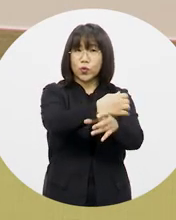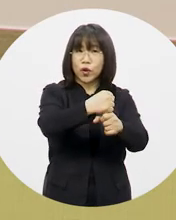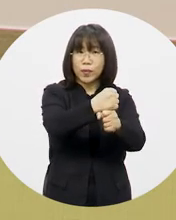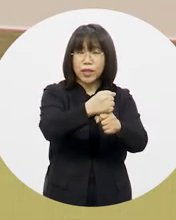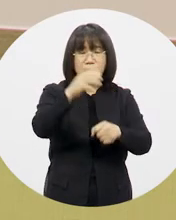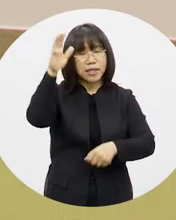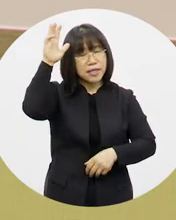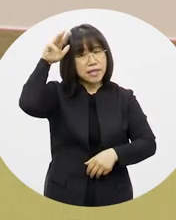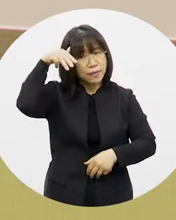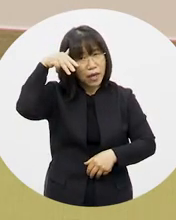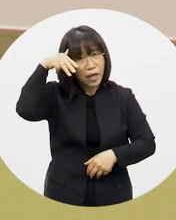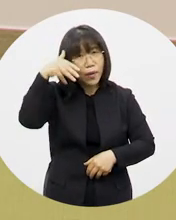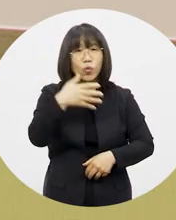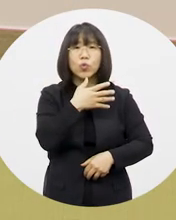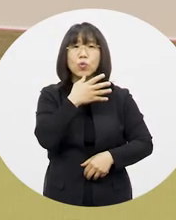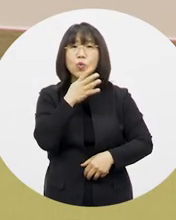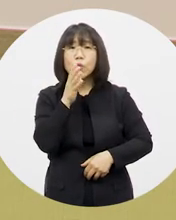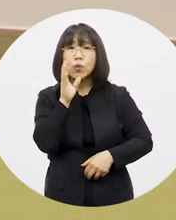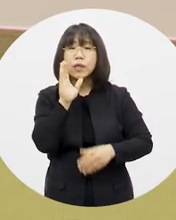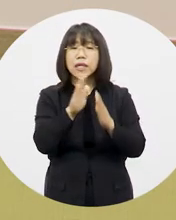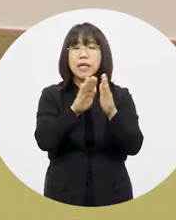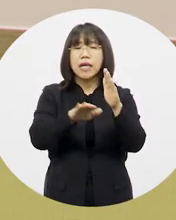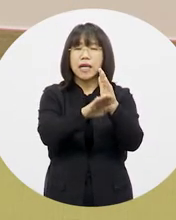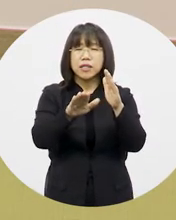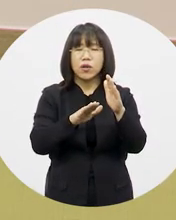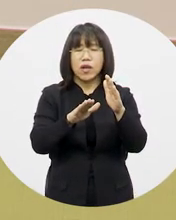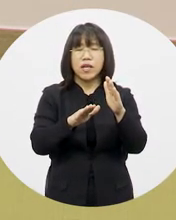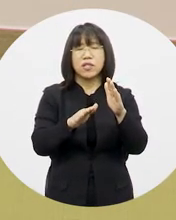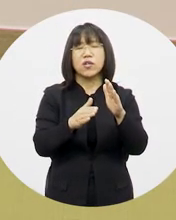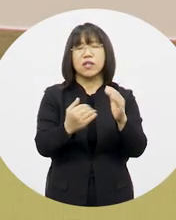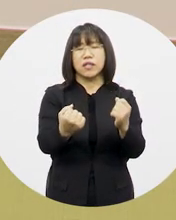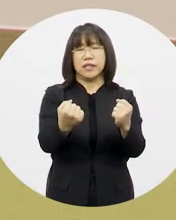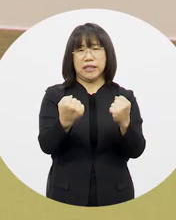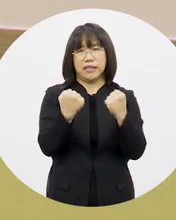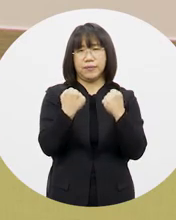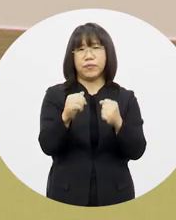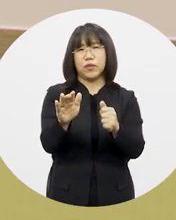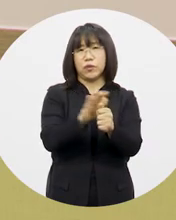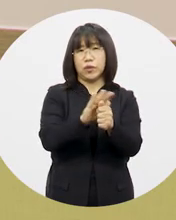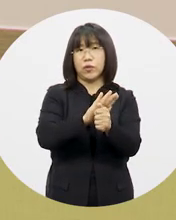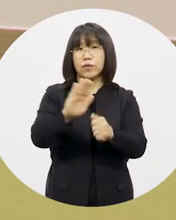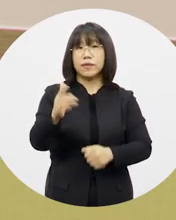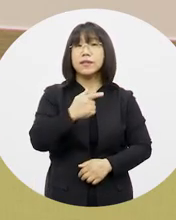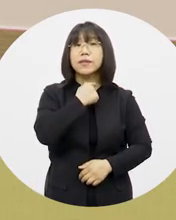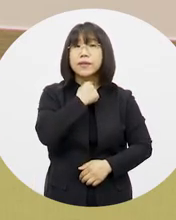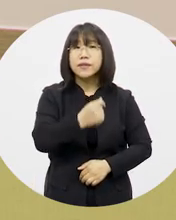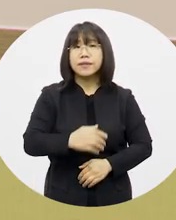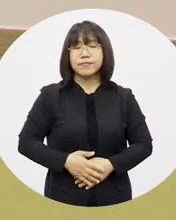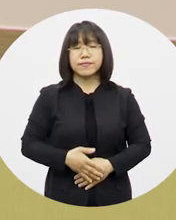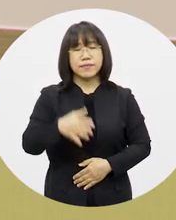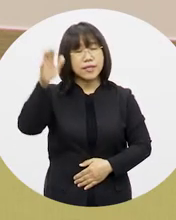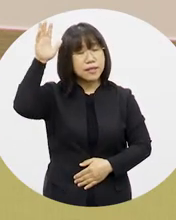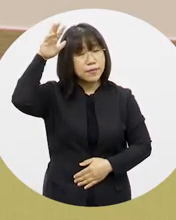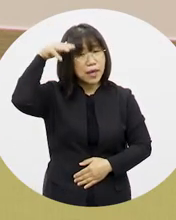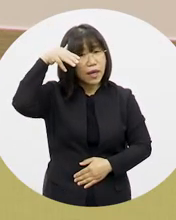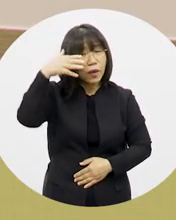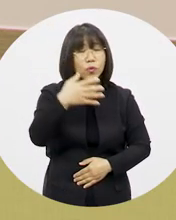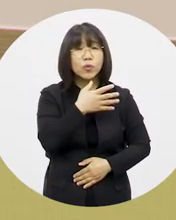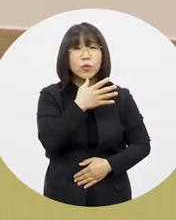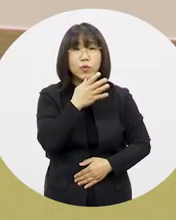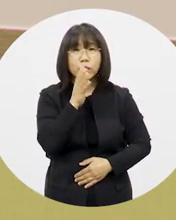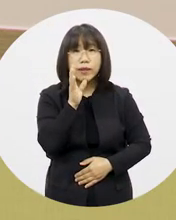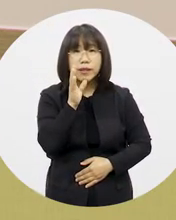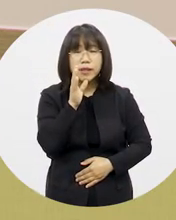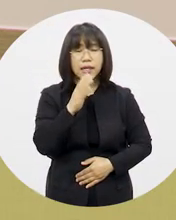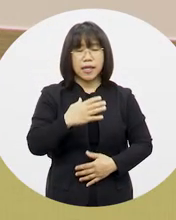효꾸러미가 치매 어르신을 부양하는 가족들에게 조금이나마 힘이 되고 위로가 되길 바랍니다. 앞으로도 치매